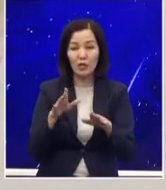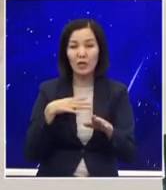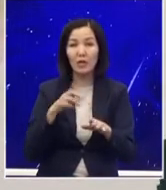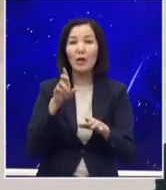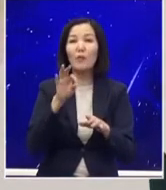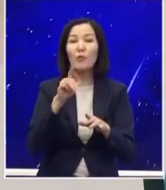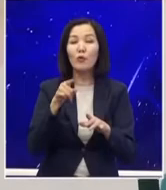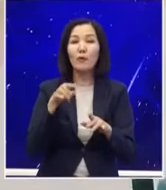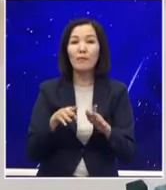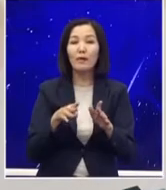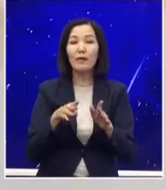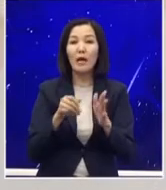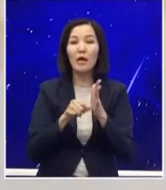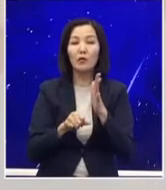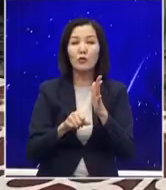батыр шамамен